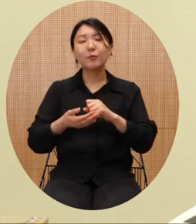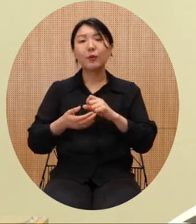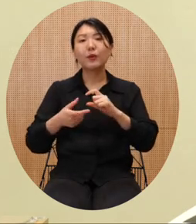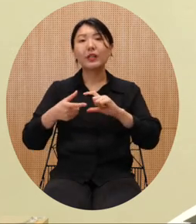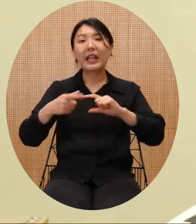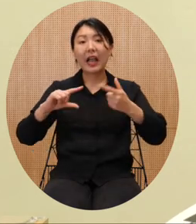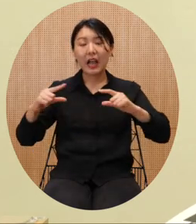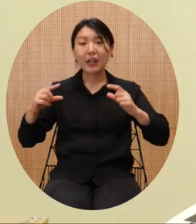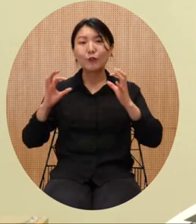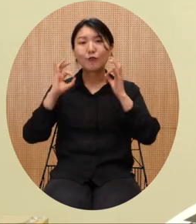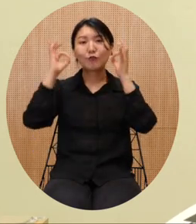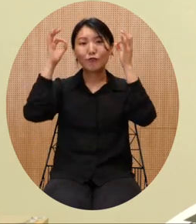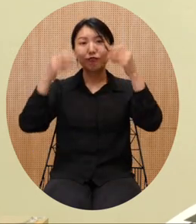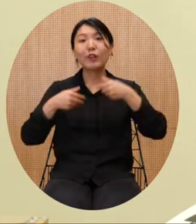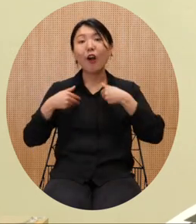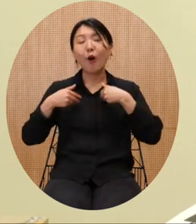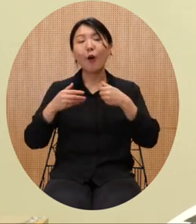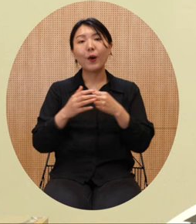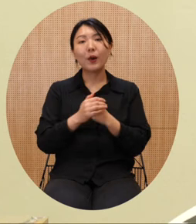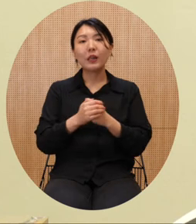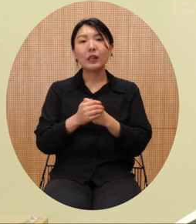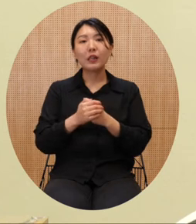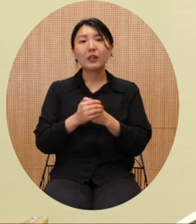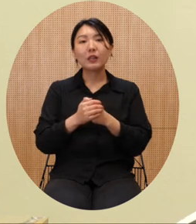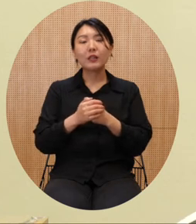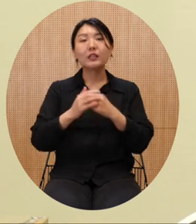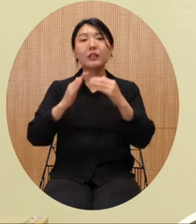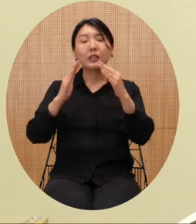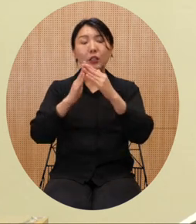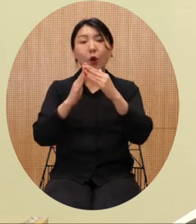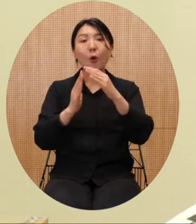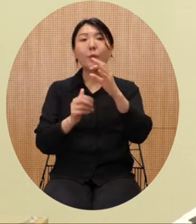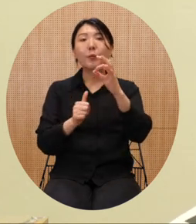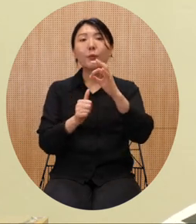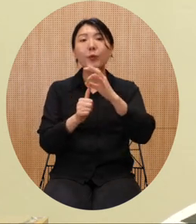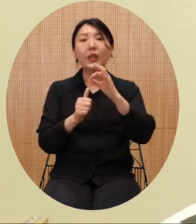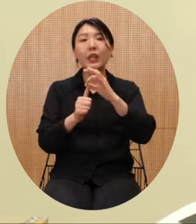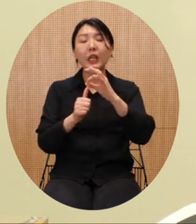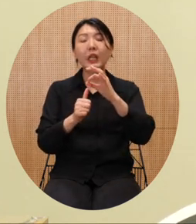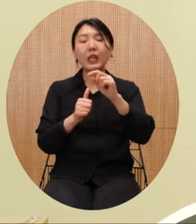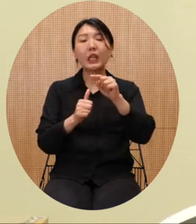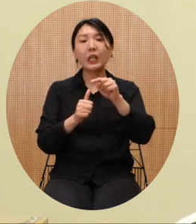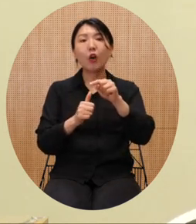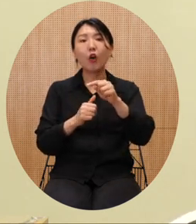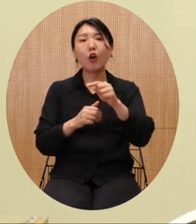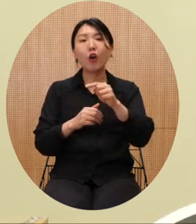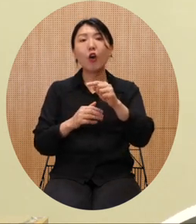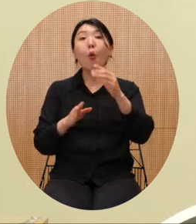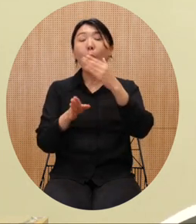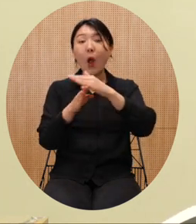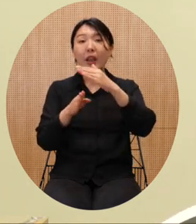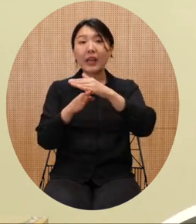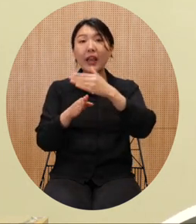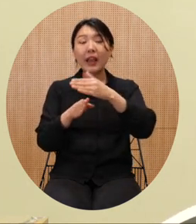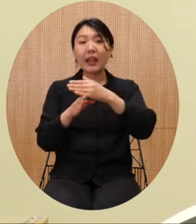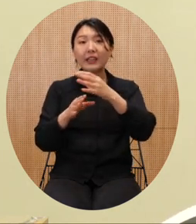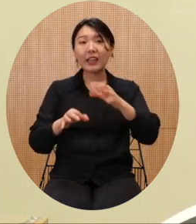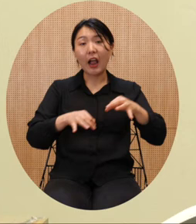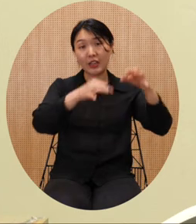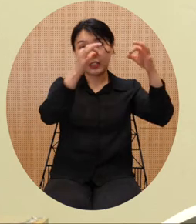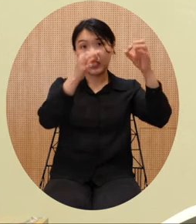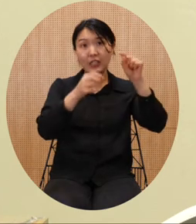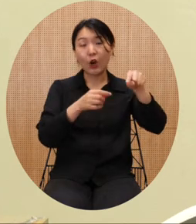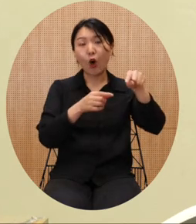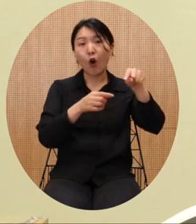있지 않을까. 그렇다고 하면 주거비 임차 이런 이 월세 상승에 대해서도